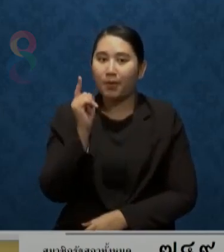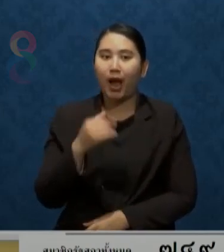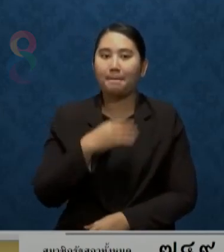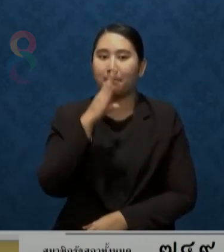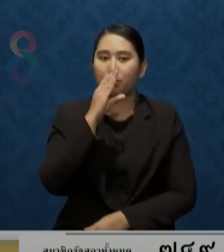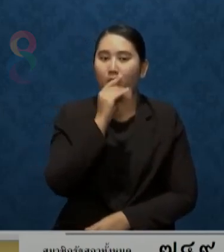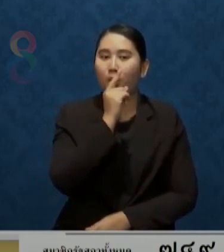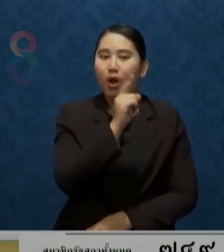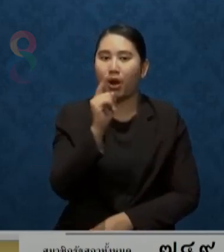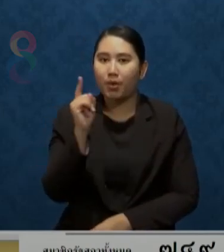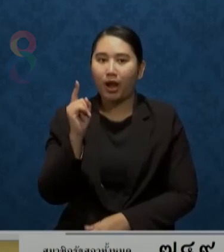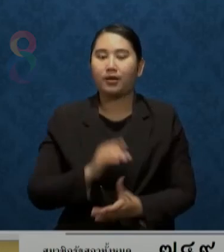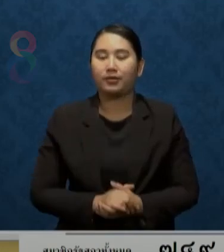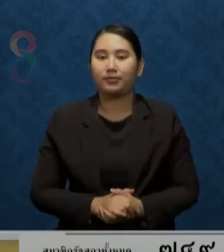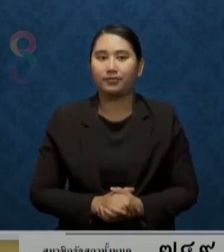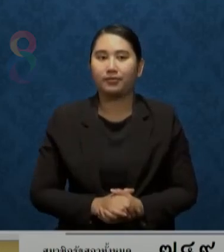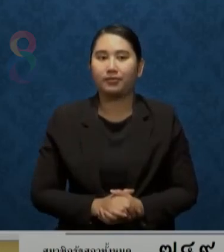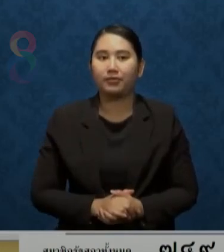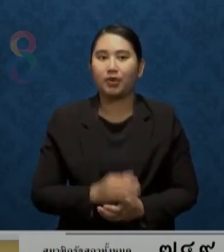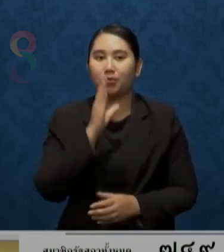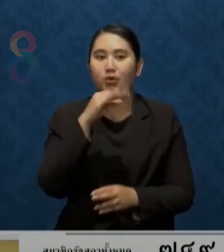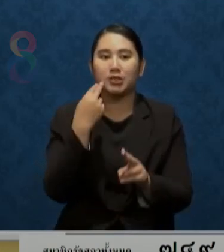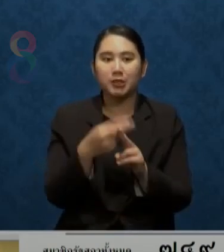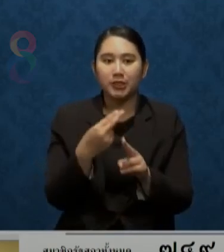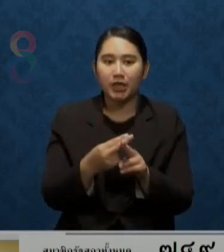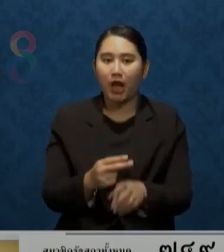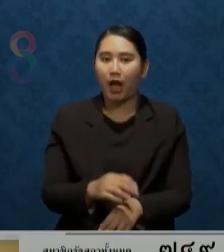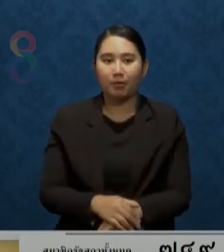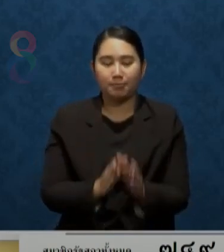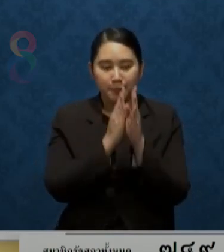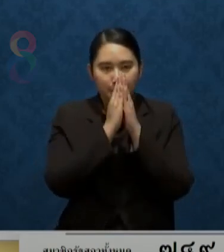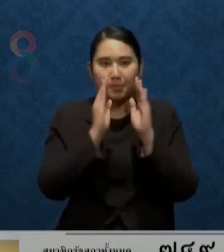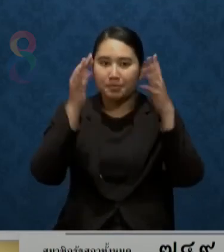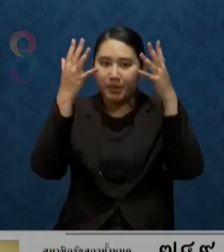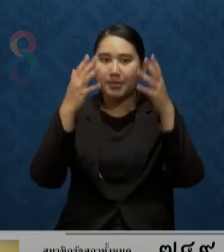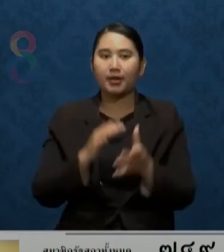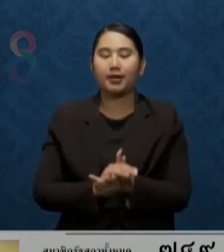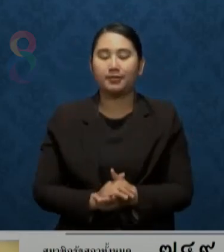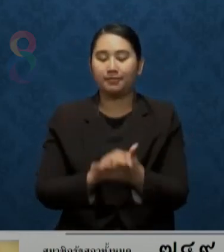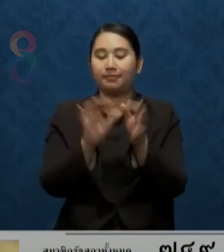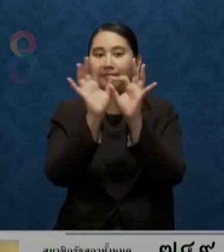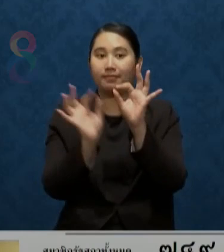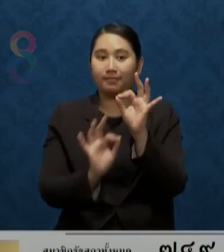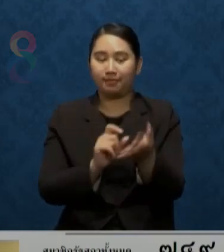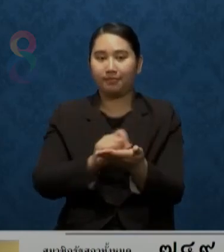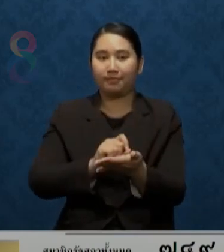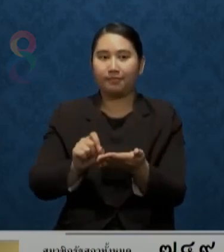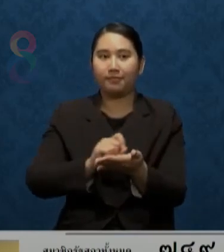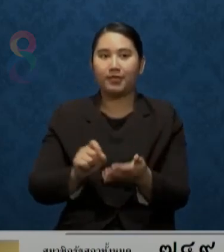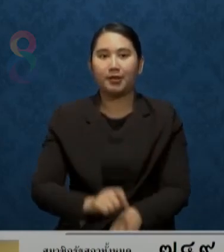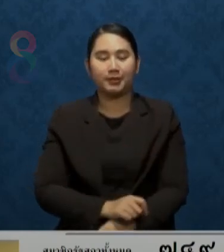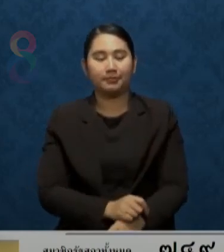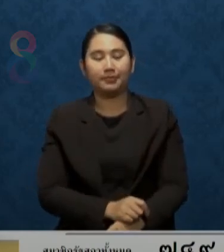าด่าทอเรียกชื่อเรียกพระนามไม่เคารพเขียนรายละเอียดเขียนข้อมูลตั้งกำแ